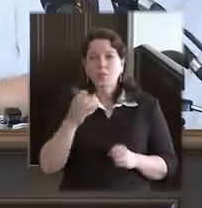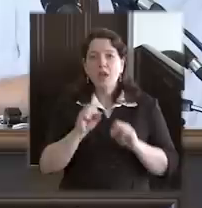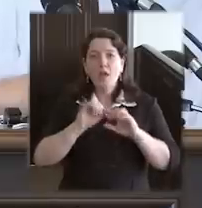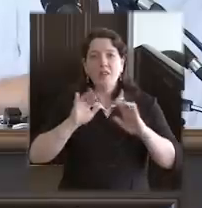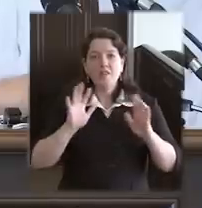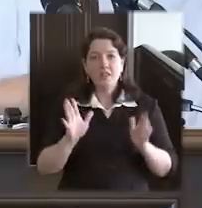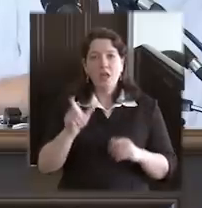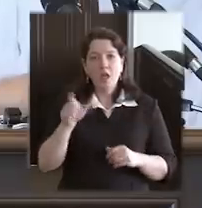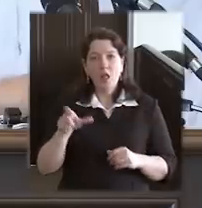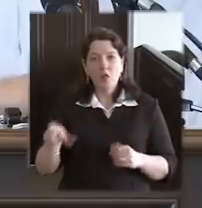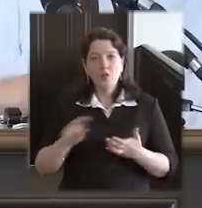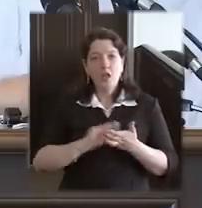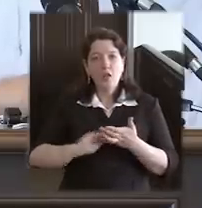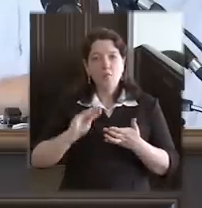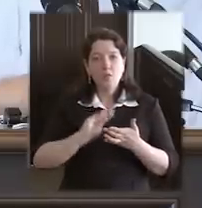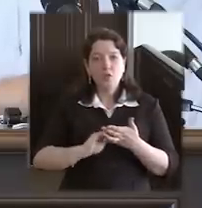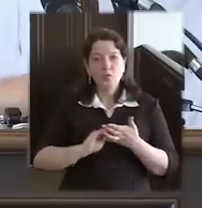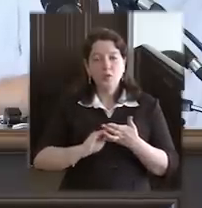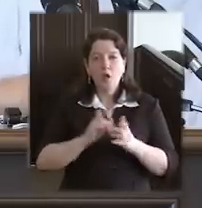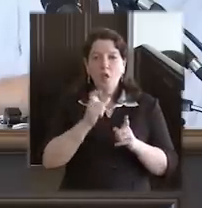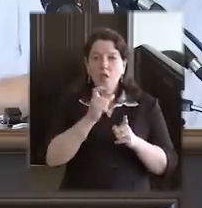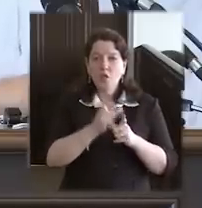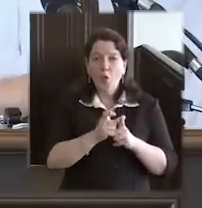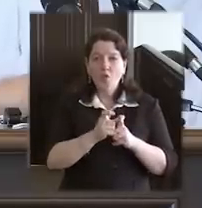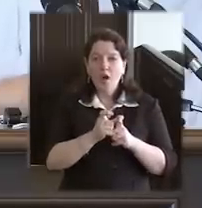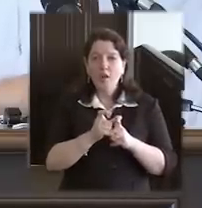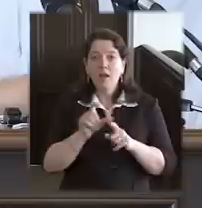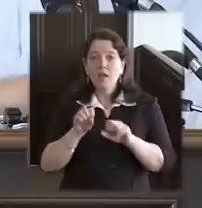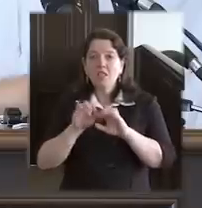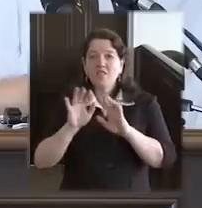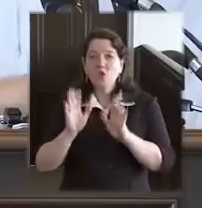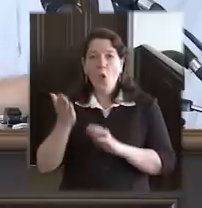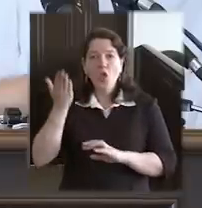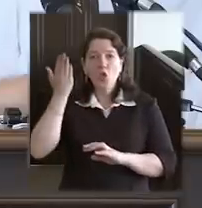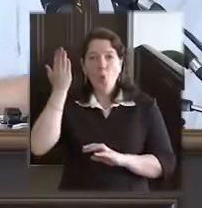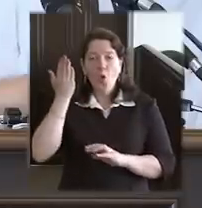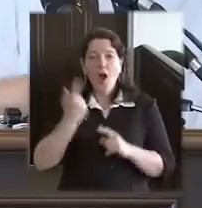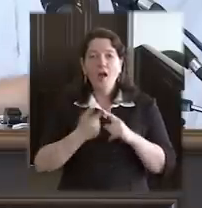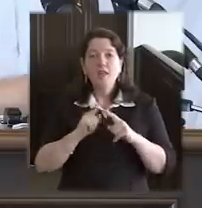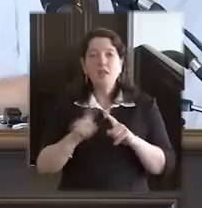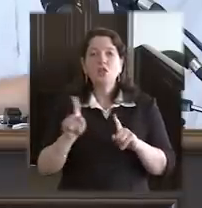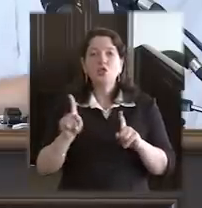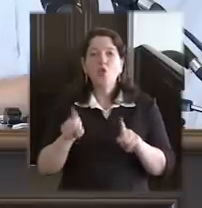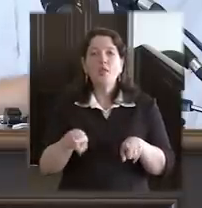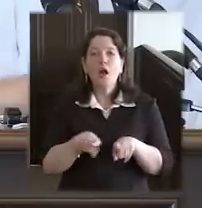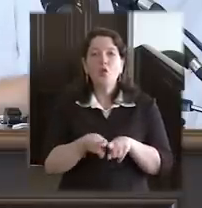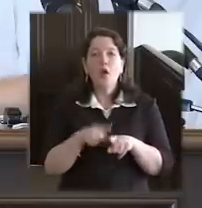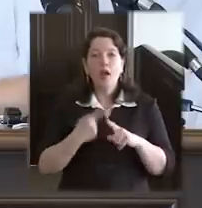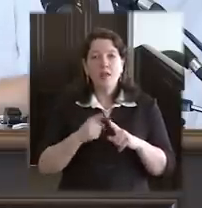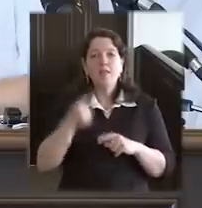многих святых, в данном случае под Духом Святым разумеется ничто иное,